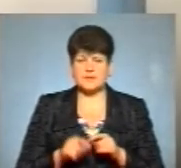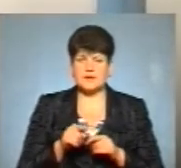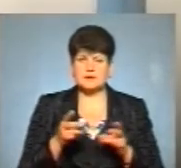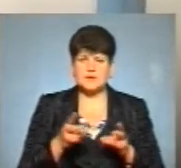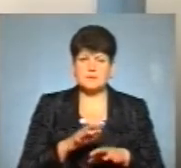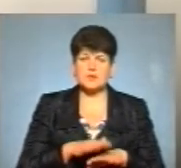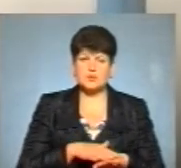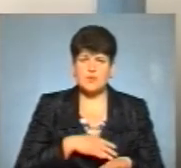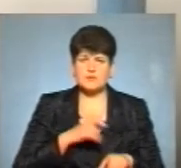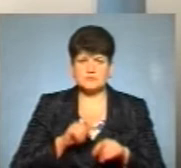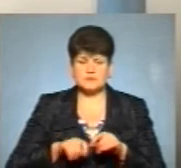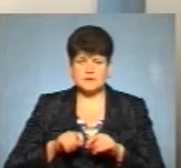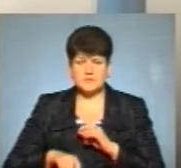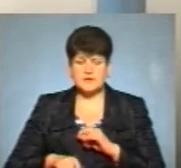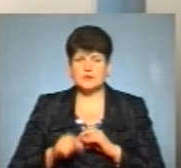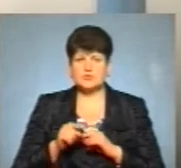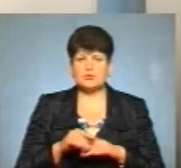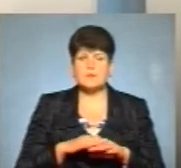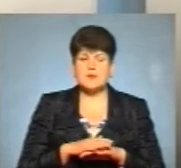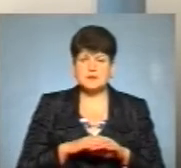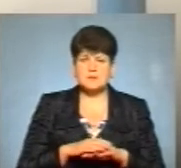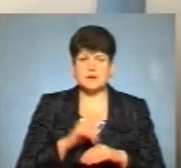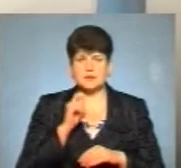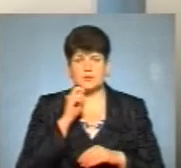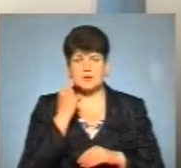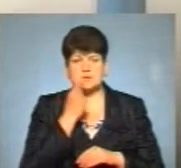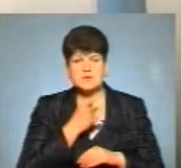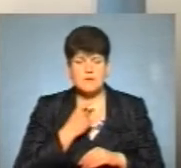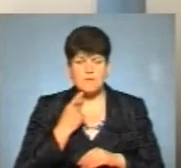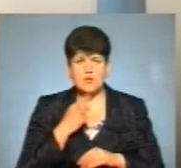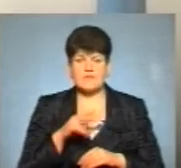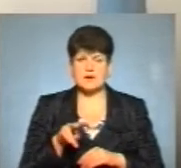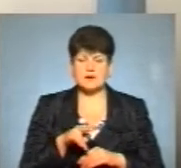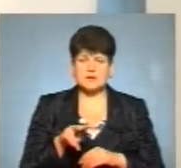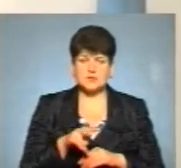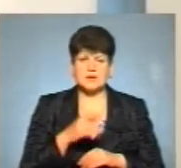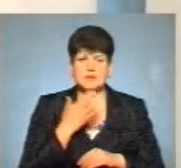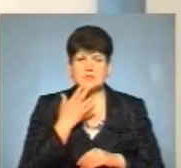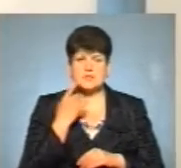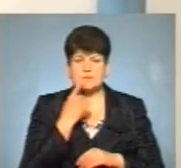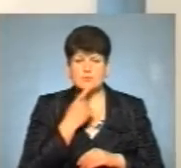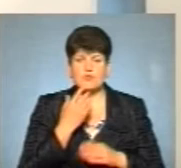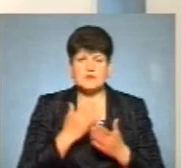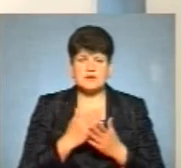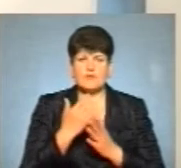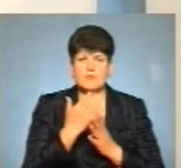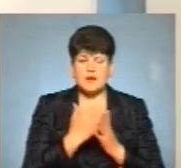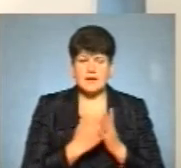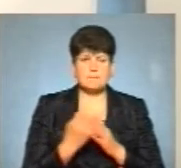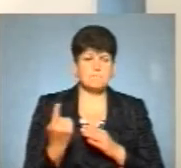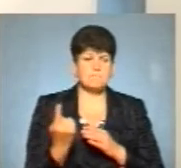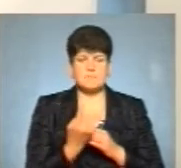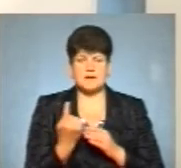довше перевіряти. І тому математика, українська мова і література та іноземні мови є в переліку